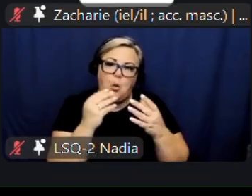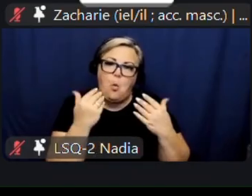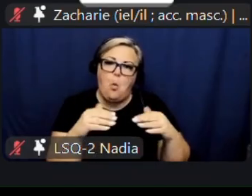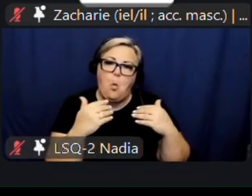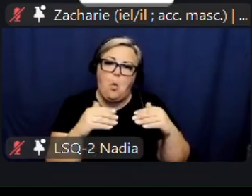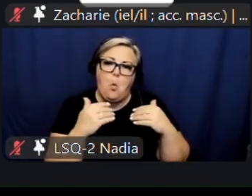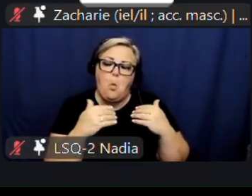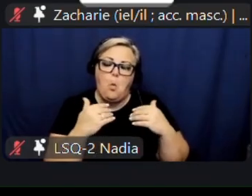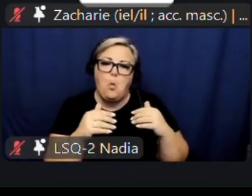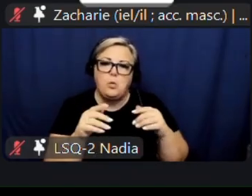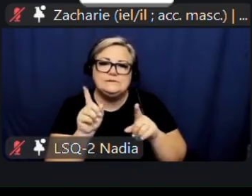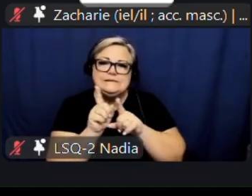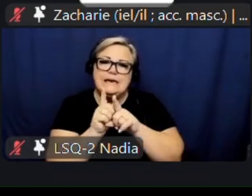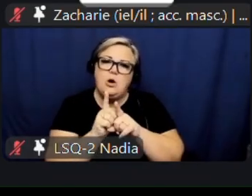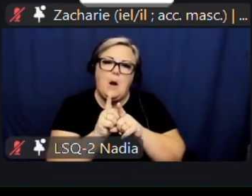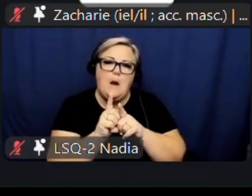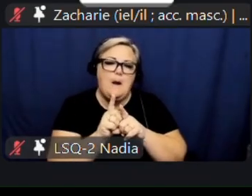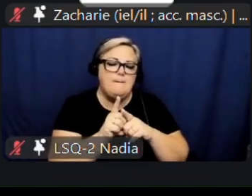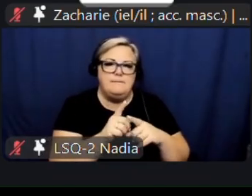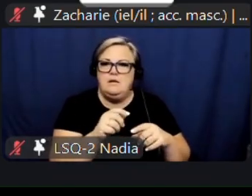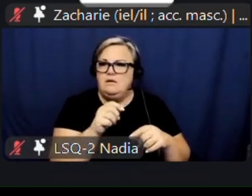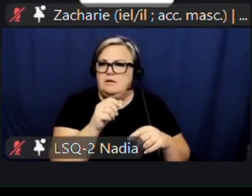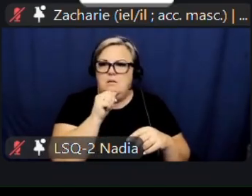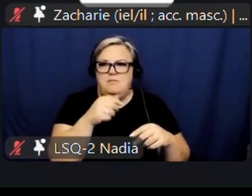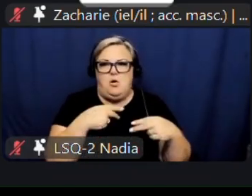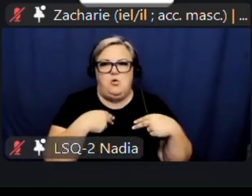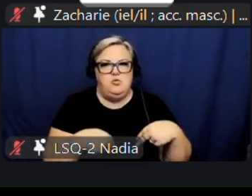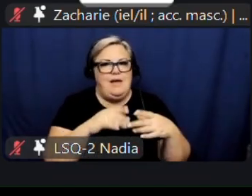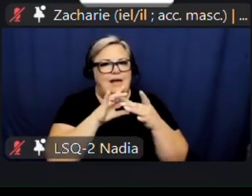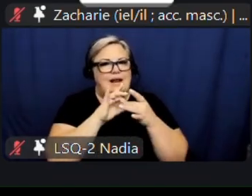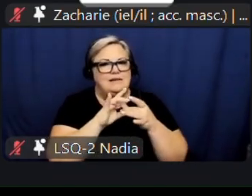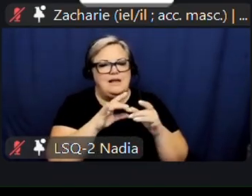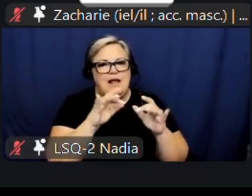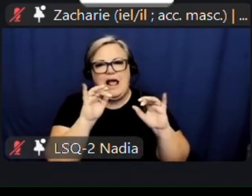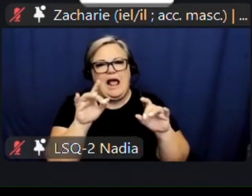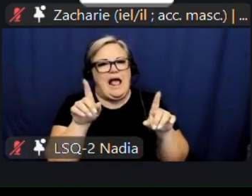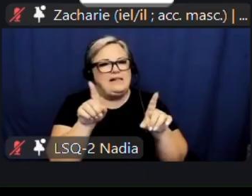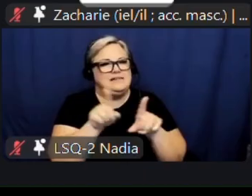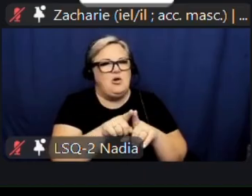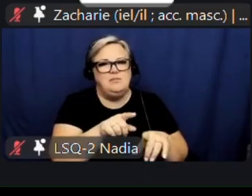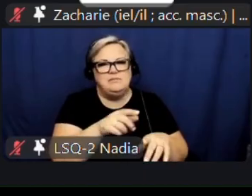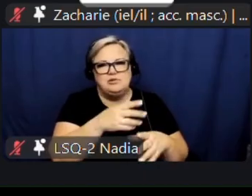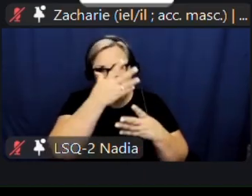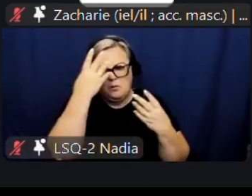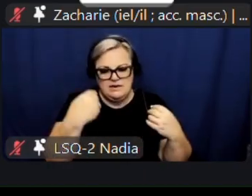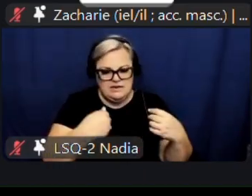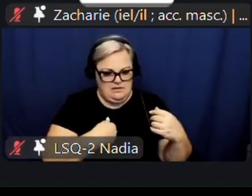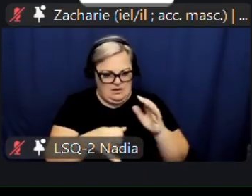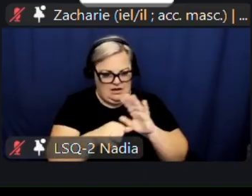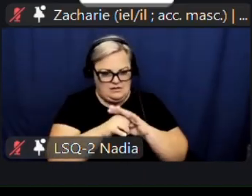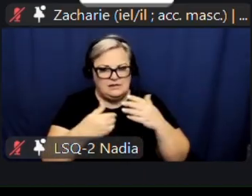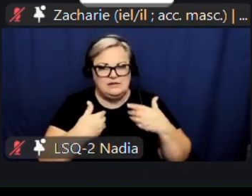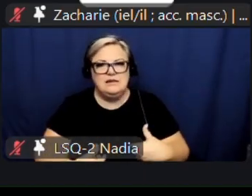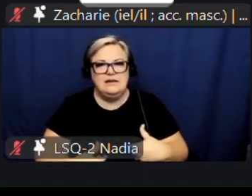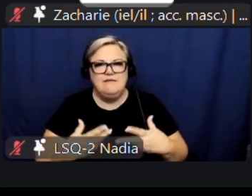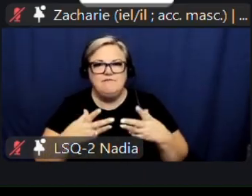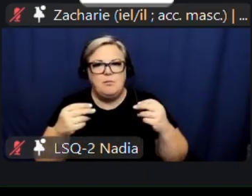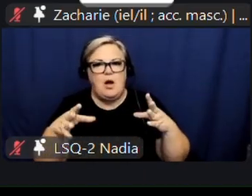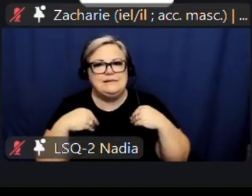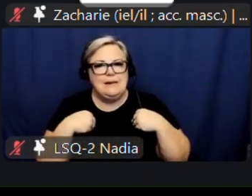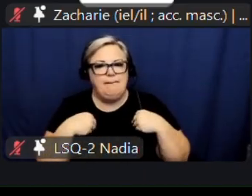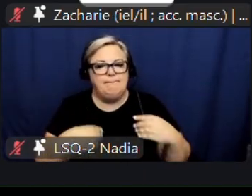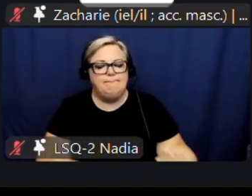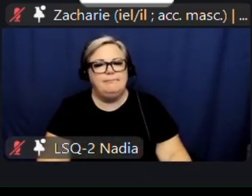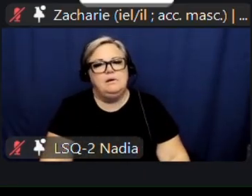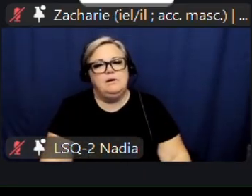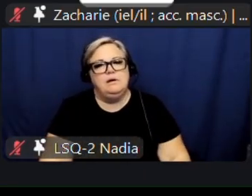vécu comme une déshumanisation, en fait, parce que c'est nier une partie fondamentale de l'identité de cette personne. Euh,